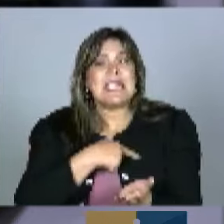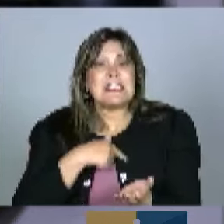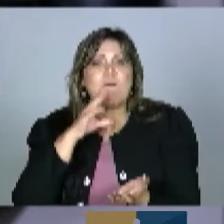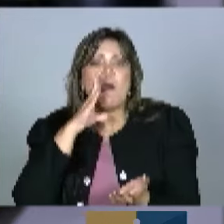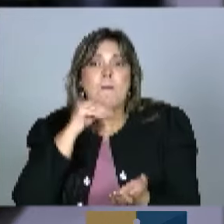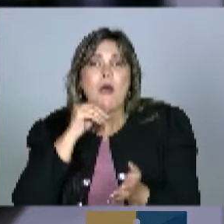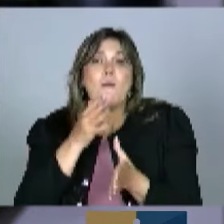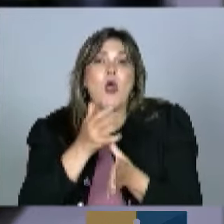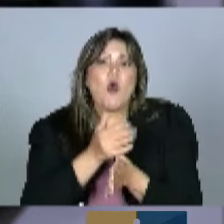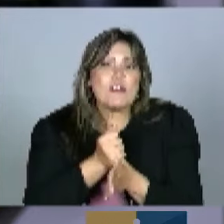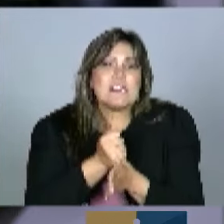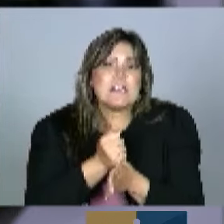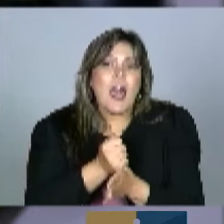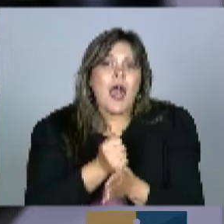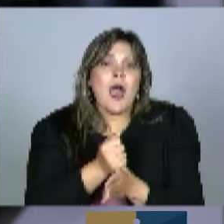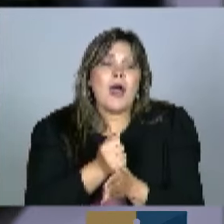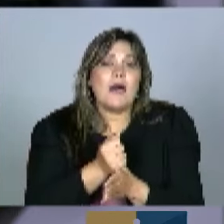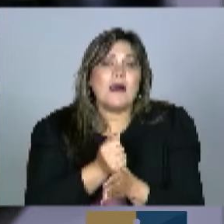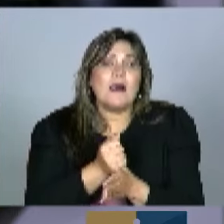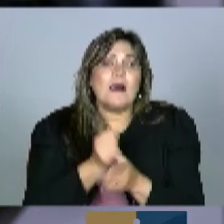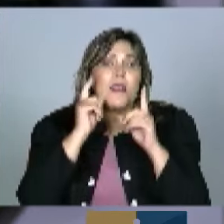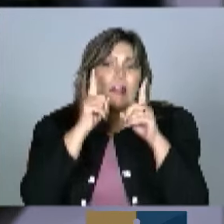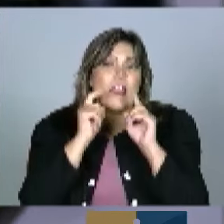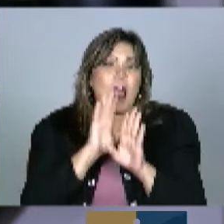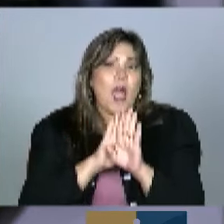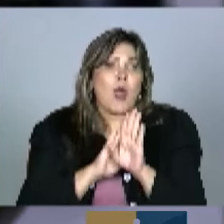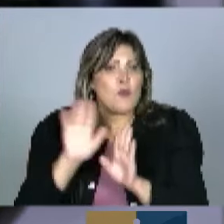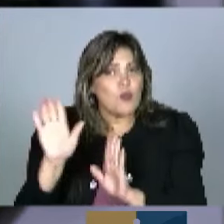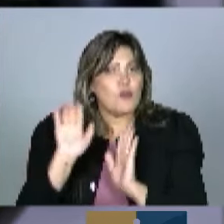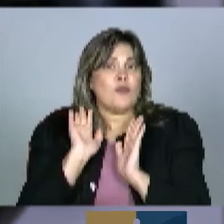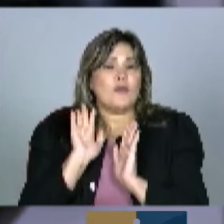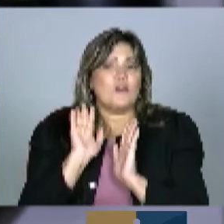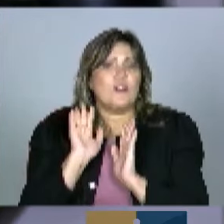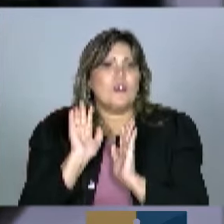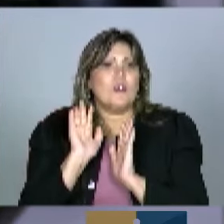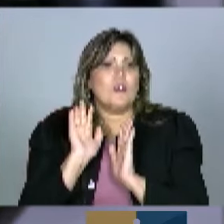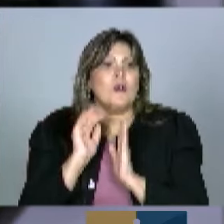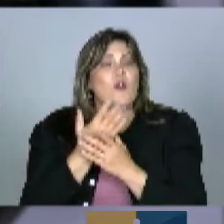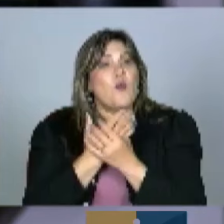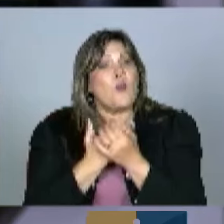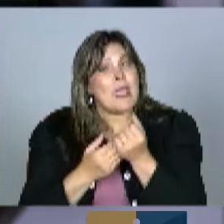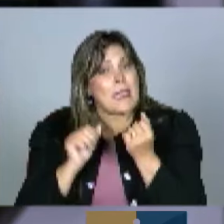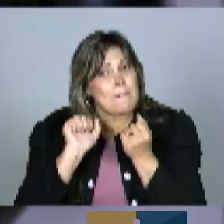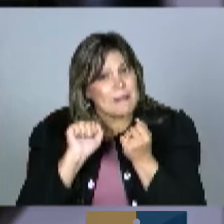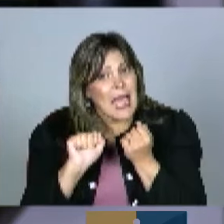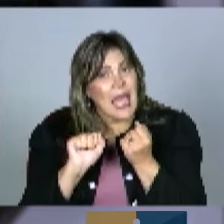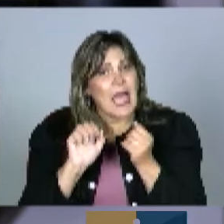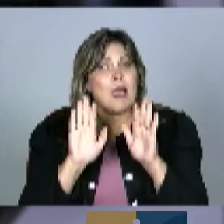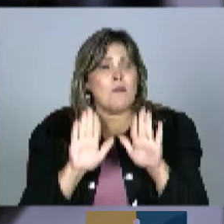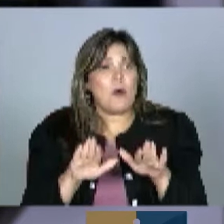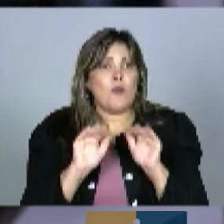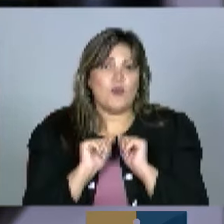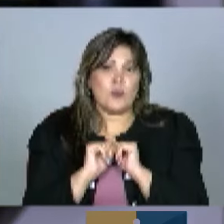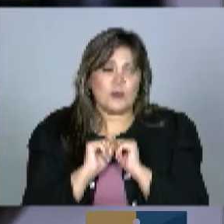حماها وبعدين امتدت العقد الايجار لابنها لابنه